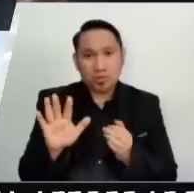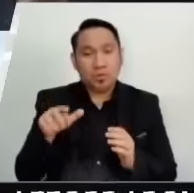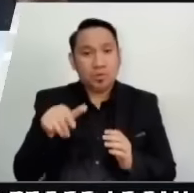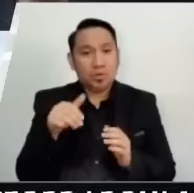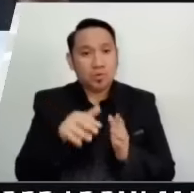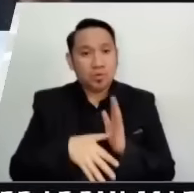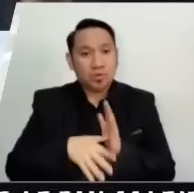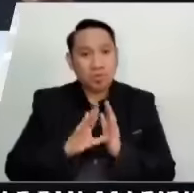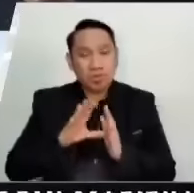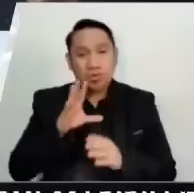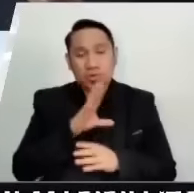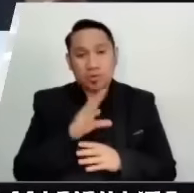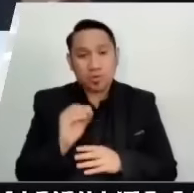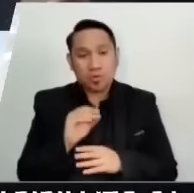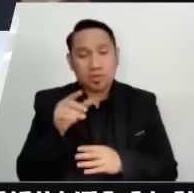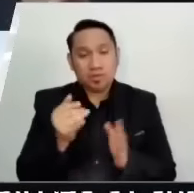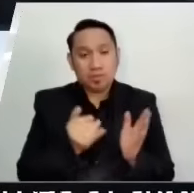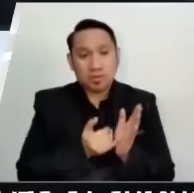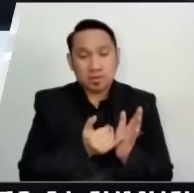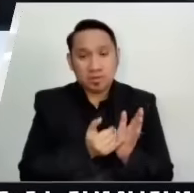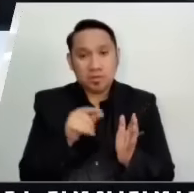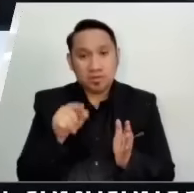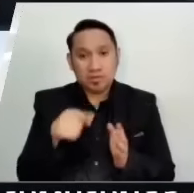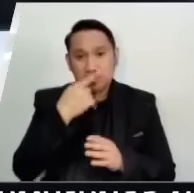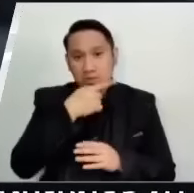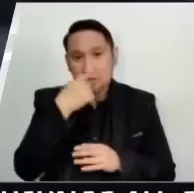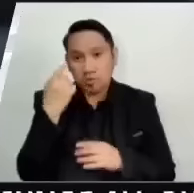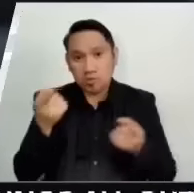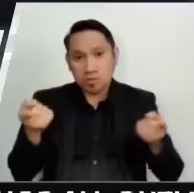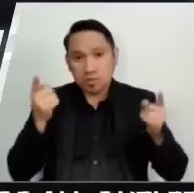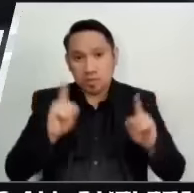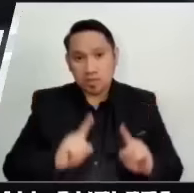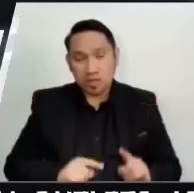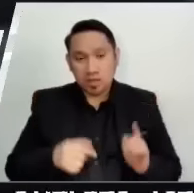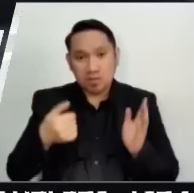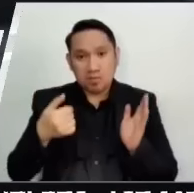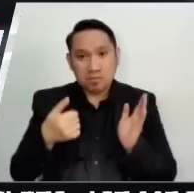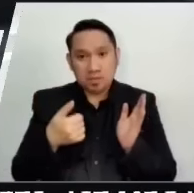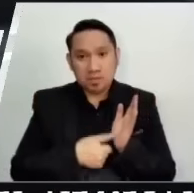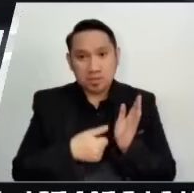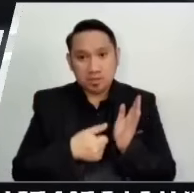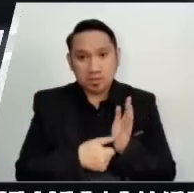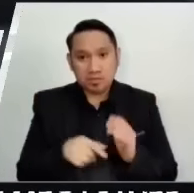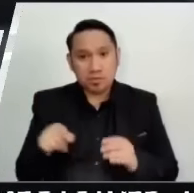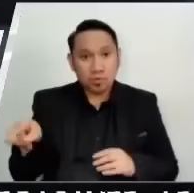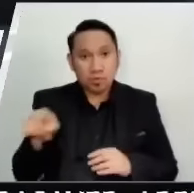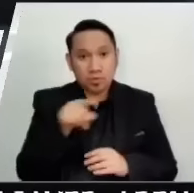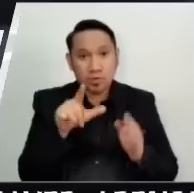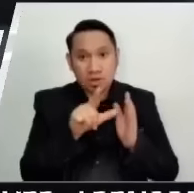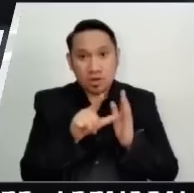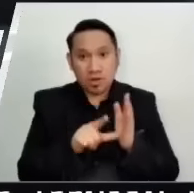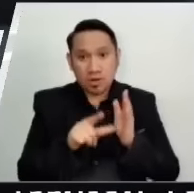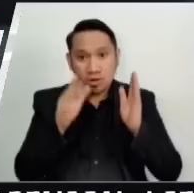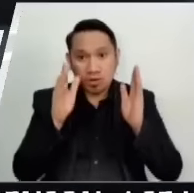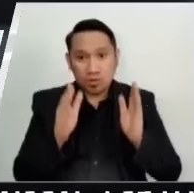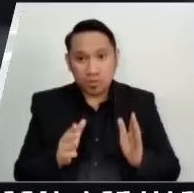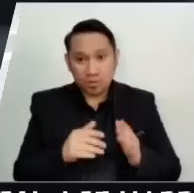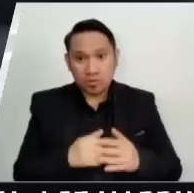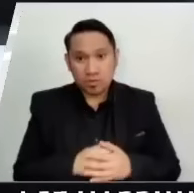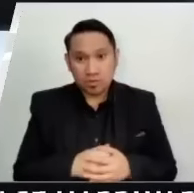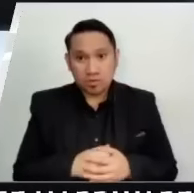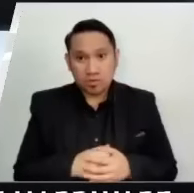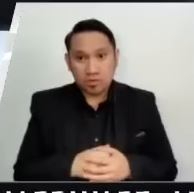ang integridad ng parating na eleksyon you are lawyers please uphold the rule